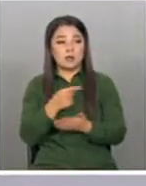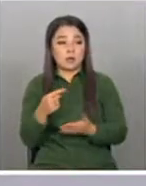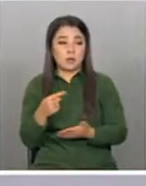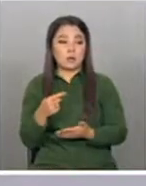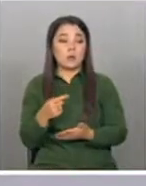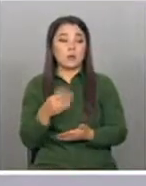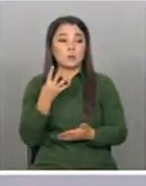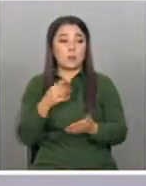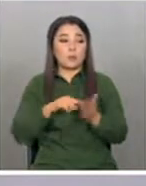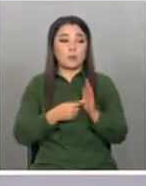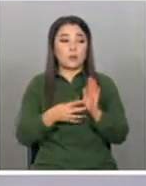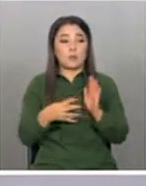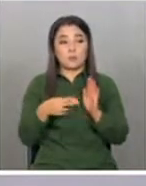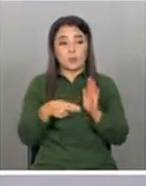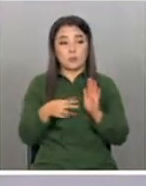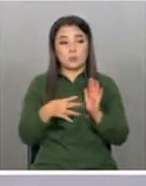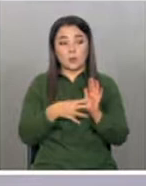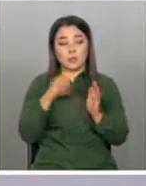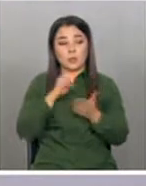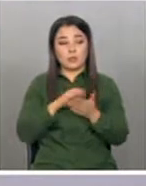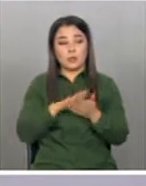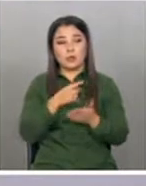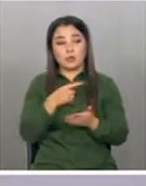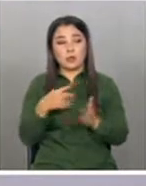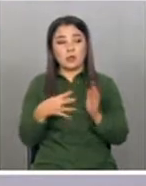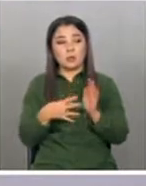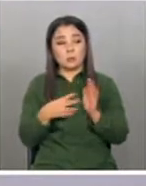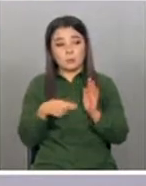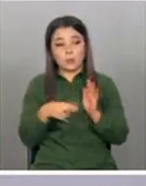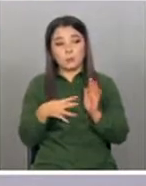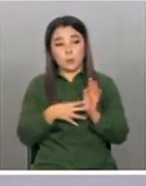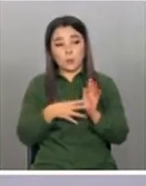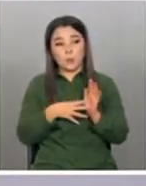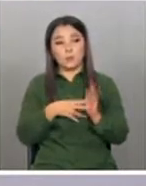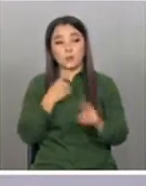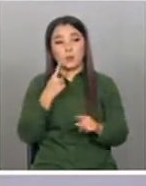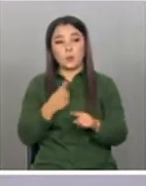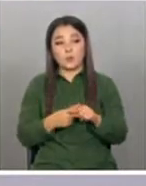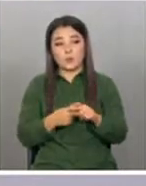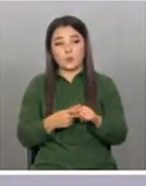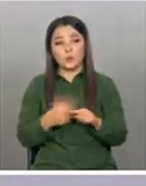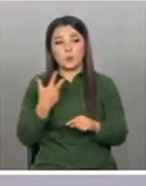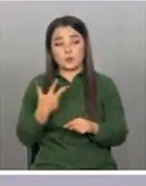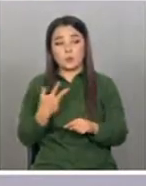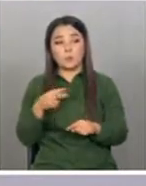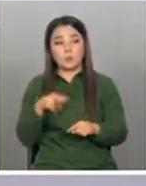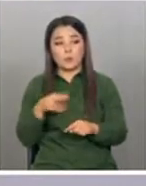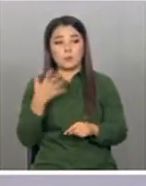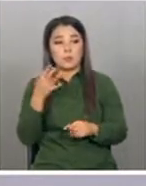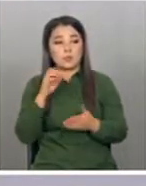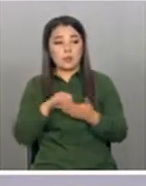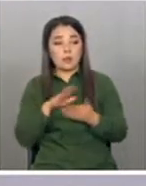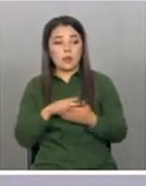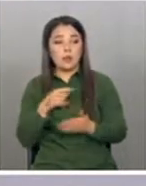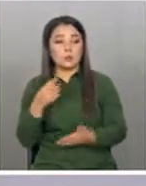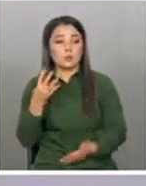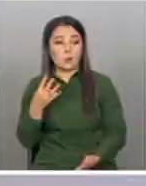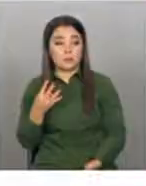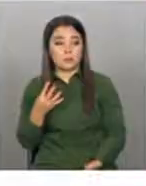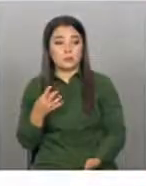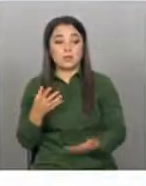көбейтілген п-ның 9-ші дәрежесі азайту, п-ның 9-ші дәрежесі қосылған 3, көбейтілген п-ның 5-ші дәрежесі азайтылған